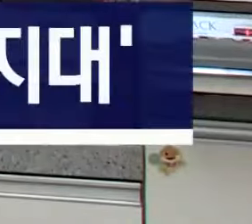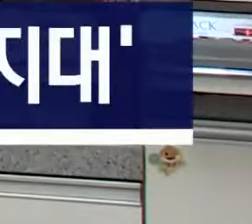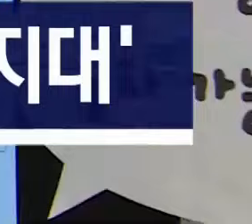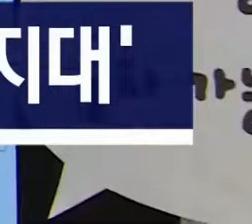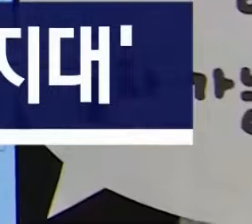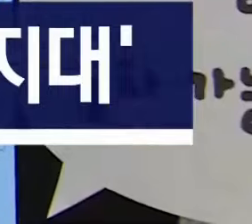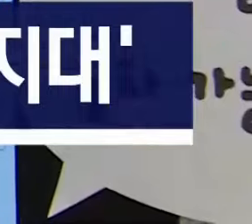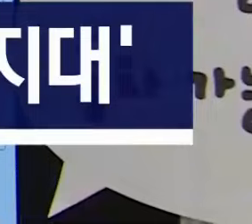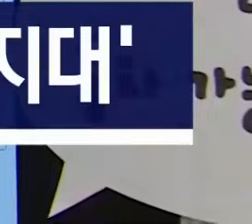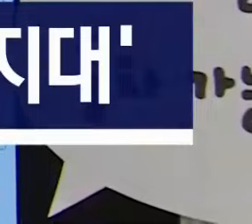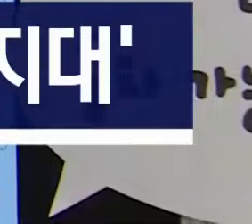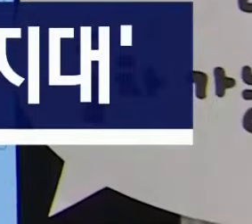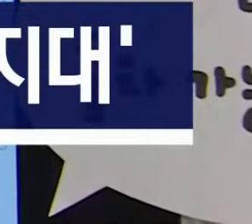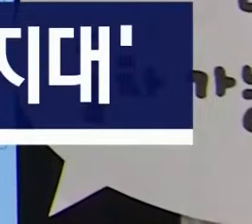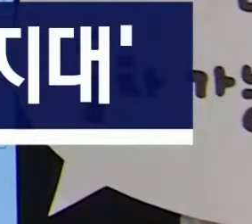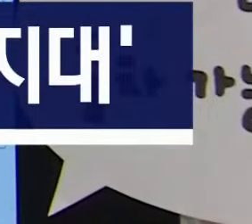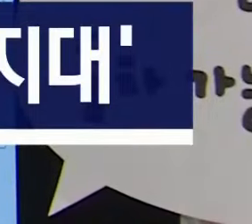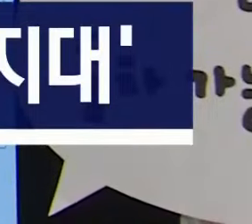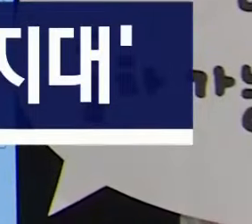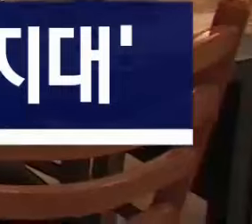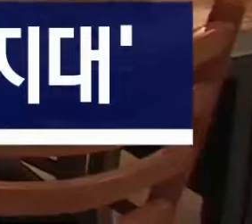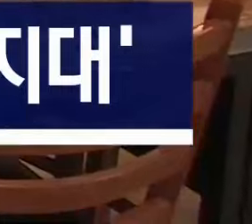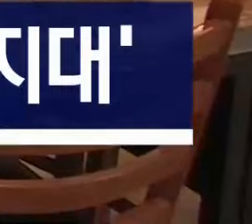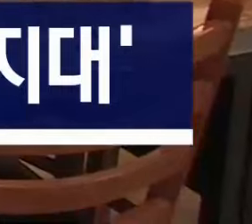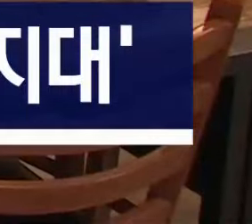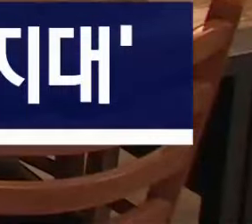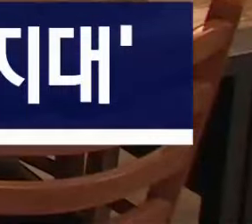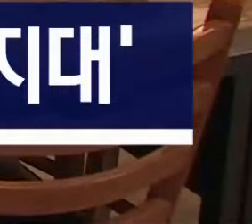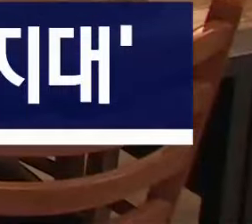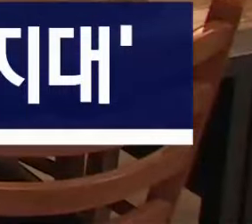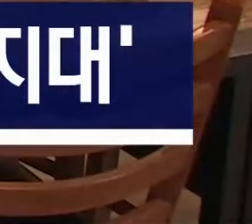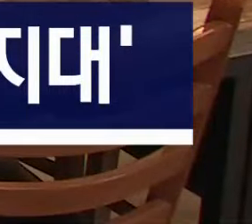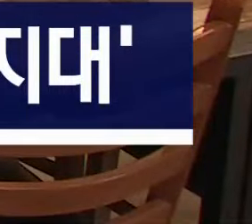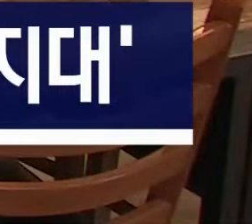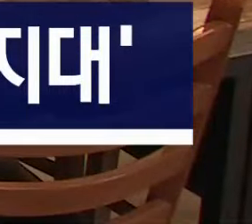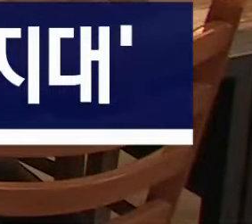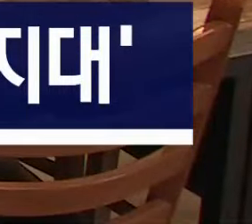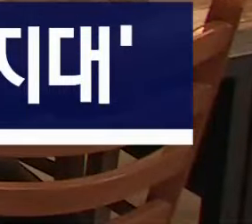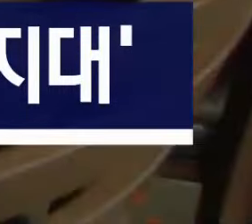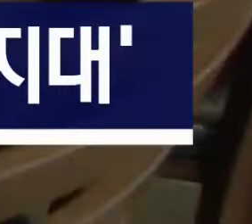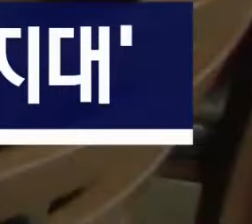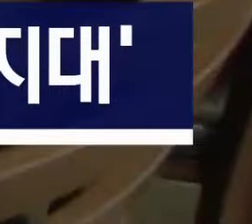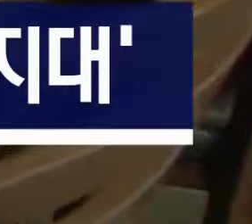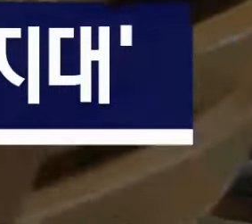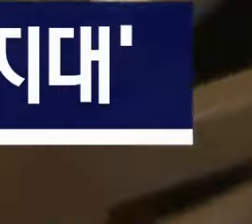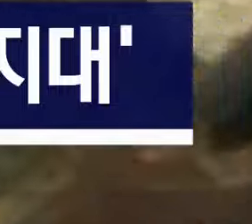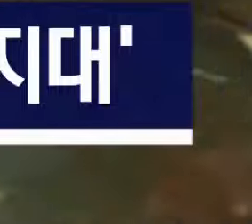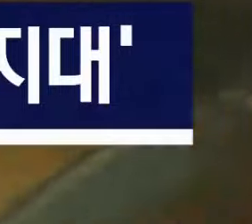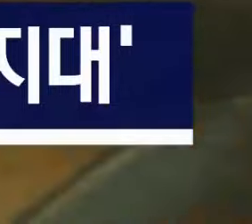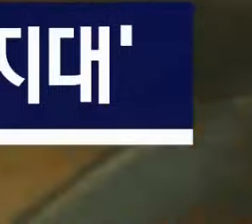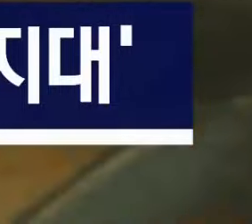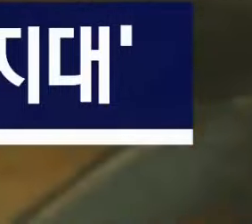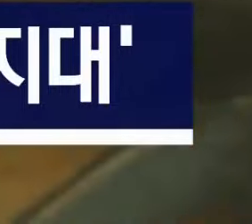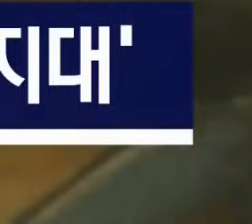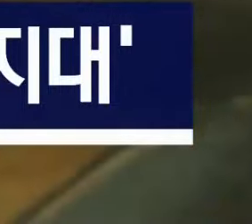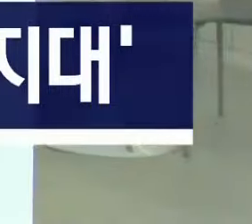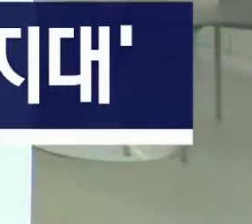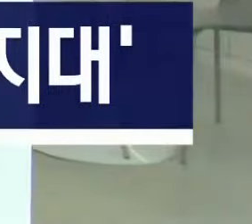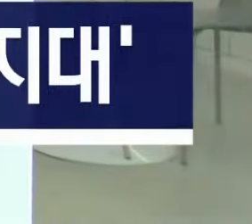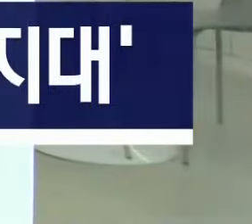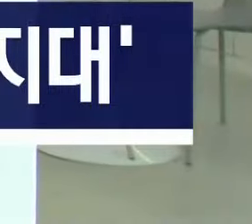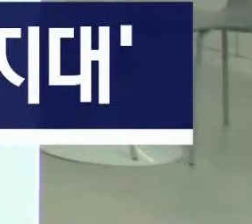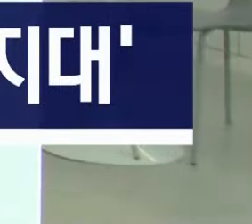디지털 전환은 지역 업체들이 생존을 위해 반드시 갖춰야 할 조건이 되고 있습니다. 하지만 지역 업체 27%는